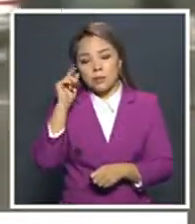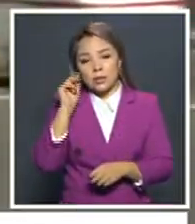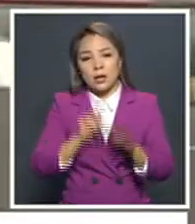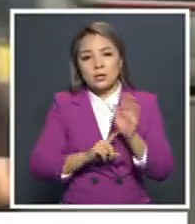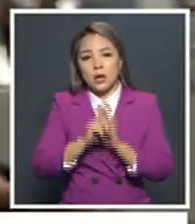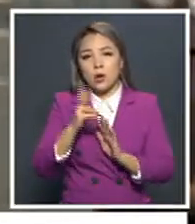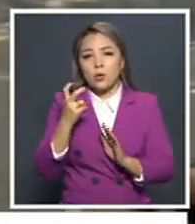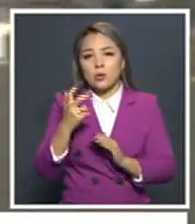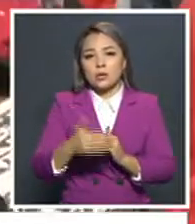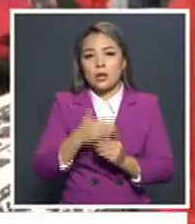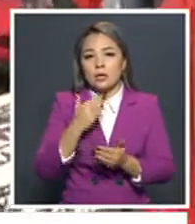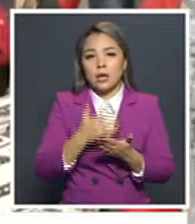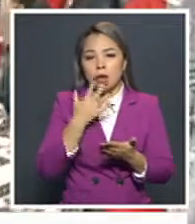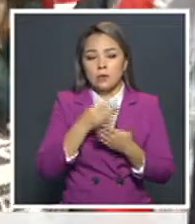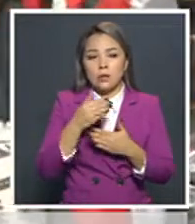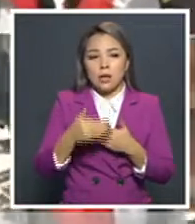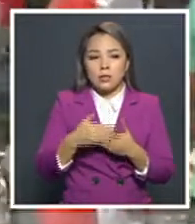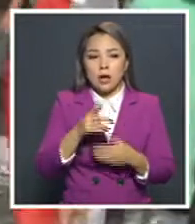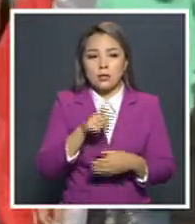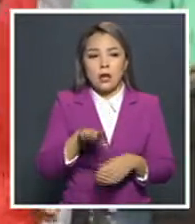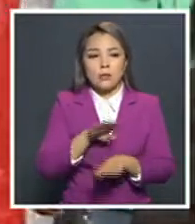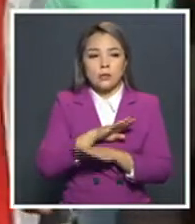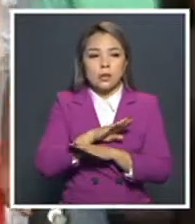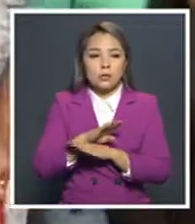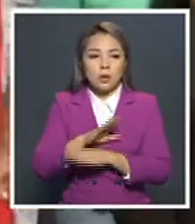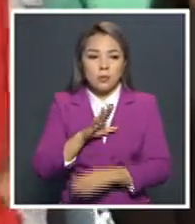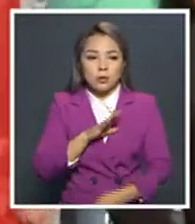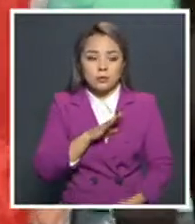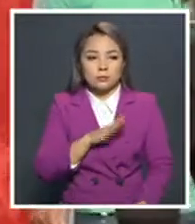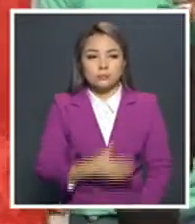Содан бері 300-ден астам адам мерт болған.